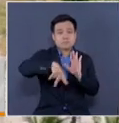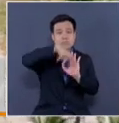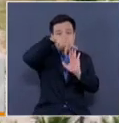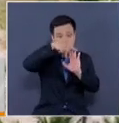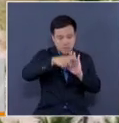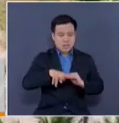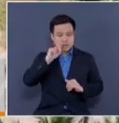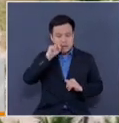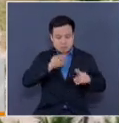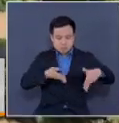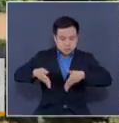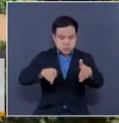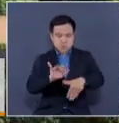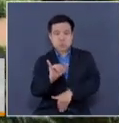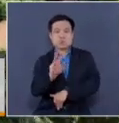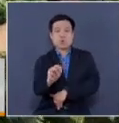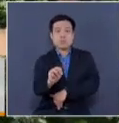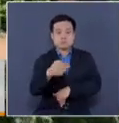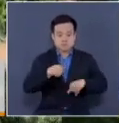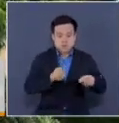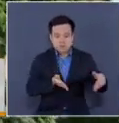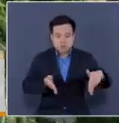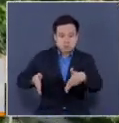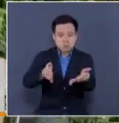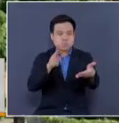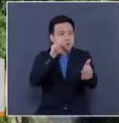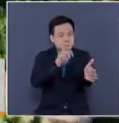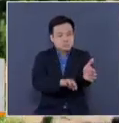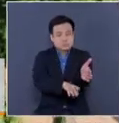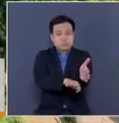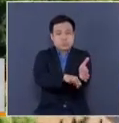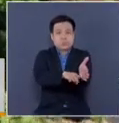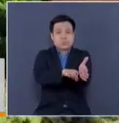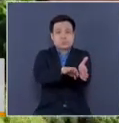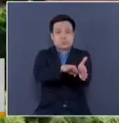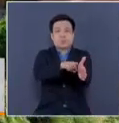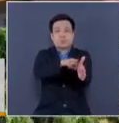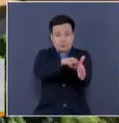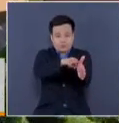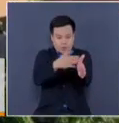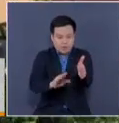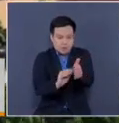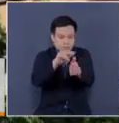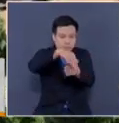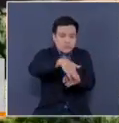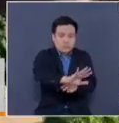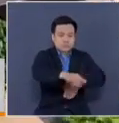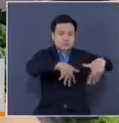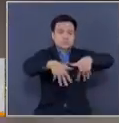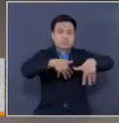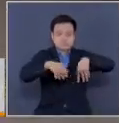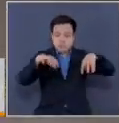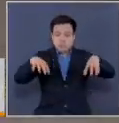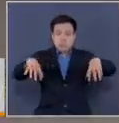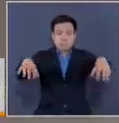มมันก็เลยขยับขึ้นสูงขึ้นต่อเนื่องแล้วก็ล้นเข้าท่วมบ้านเรือนประชาชนหลายจุดค่ะไปดูที่ตำบลปากแคว